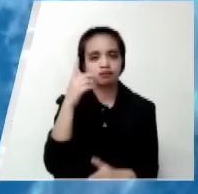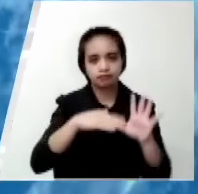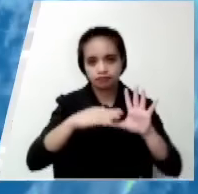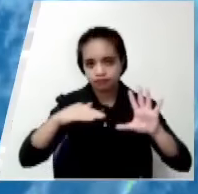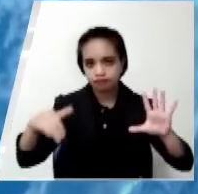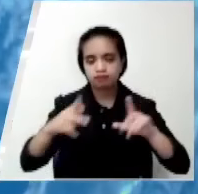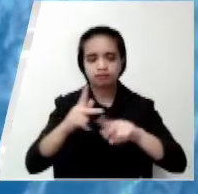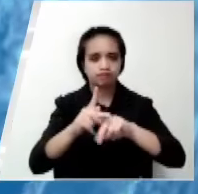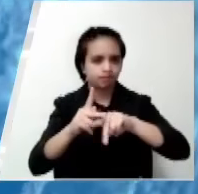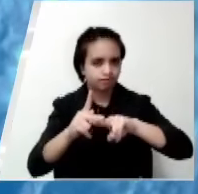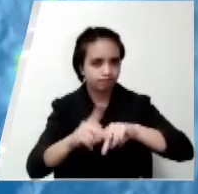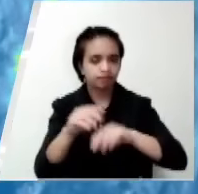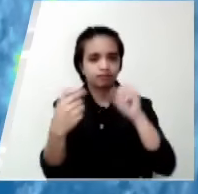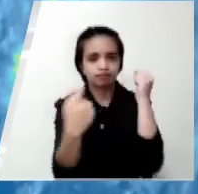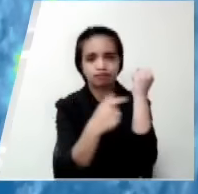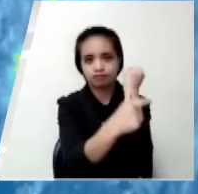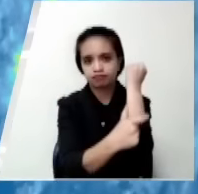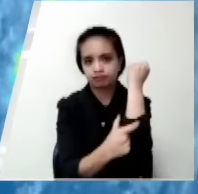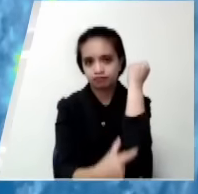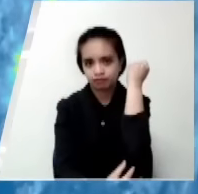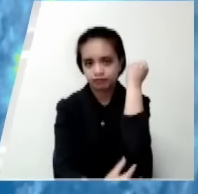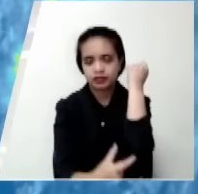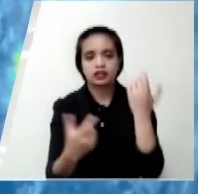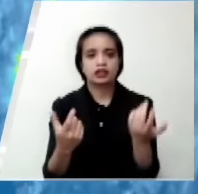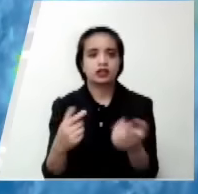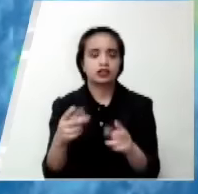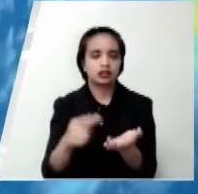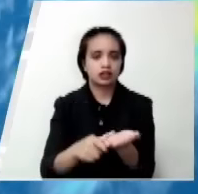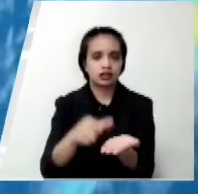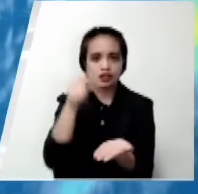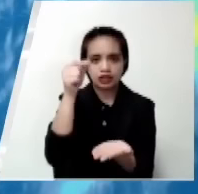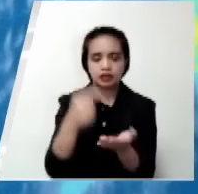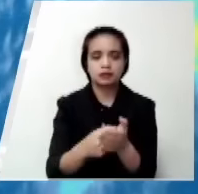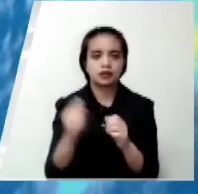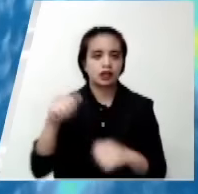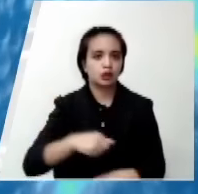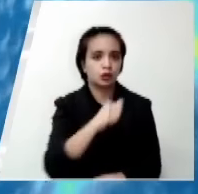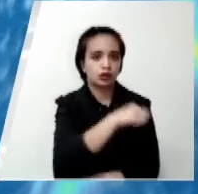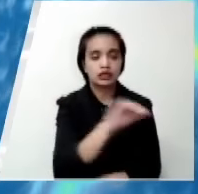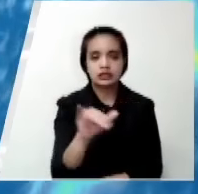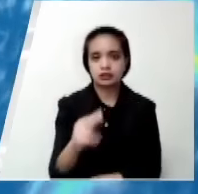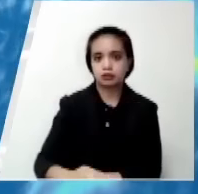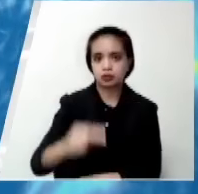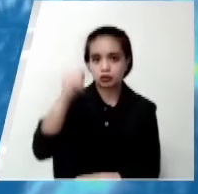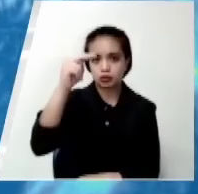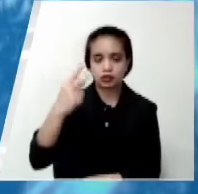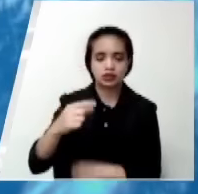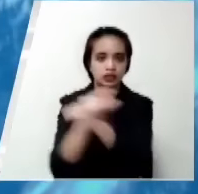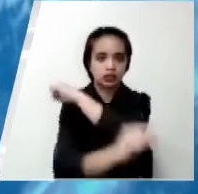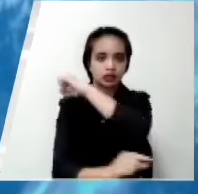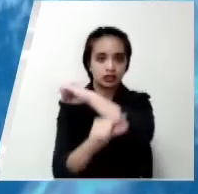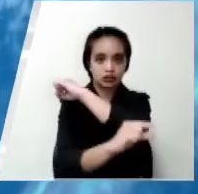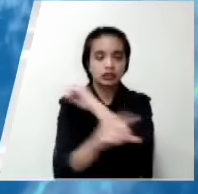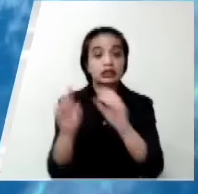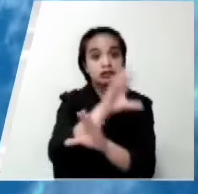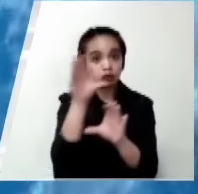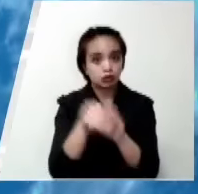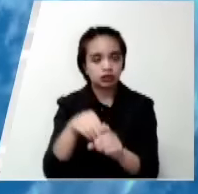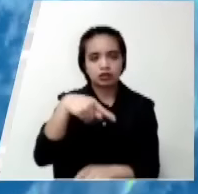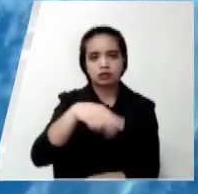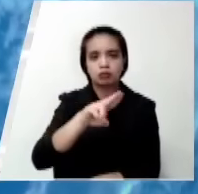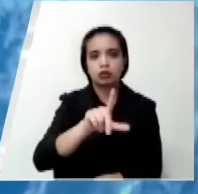Pangasinan, Zambales, Tarlac, Nueva Ecija, Aurora, ganun din po sa northern portion ng Quezon, kasama na ang Polillo Island.